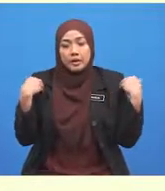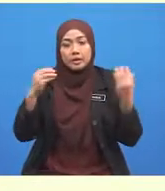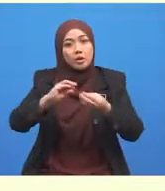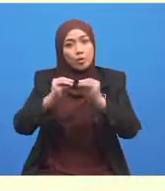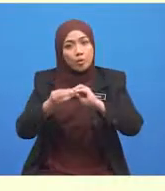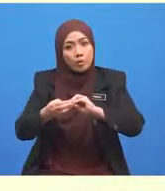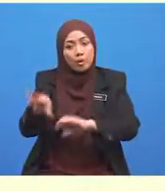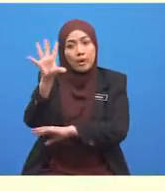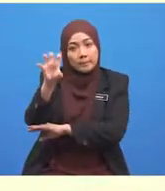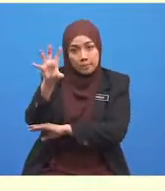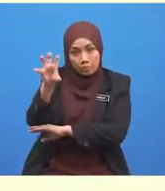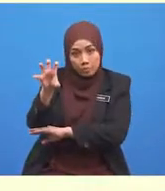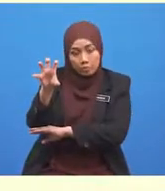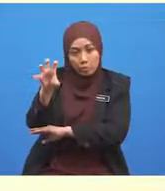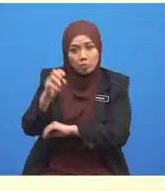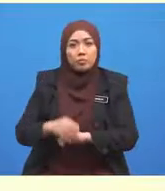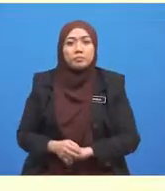nombor 50,